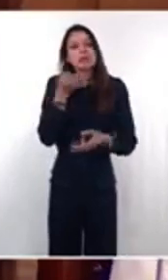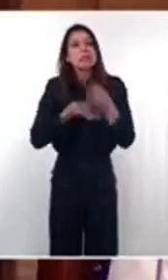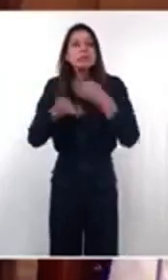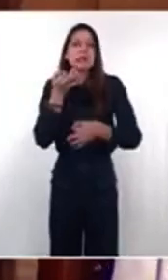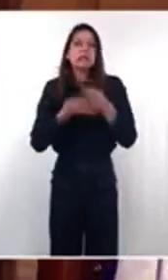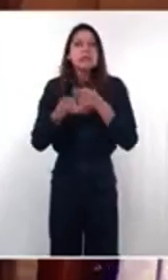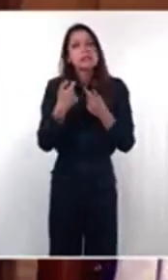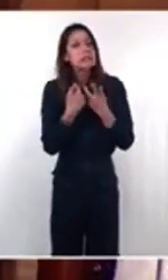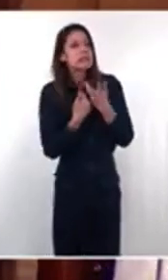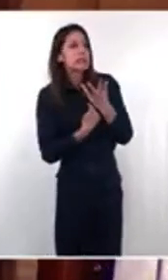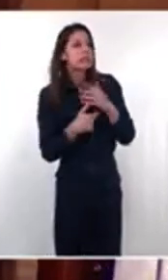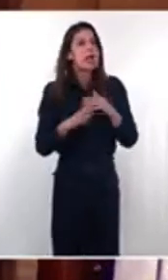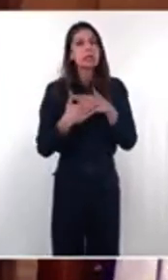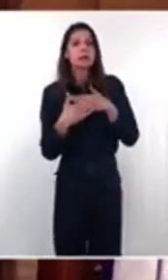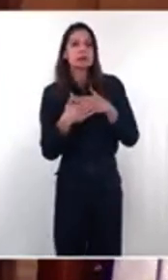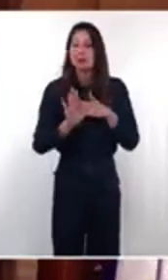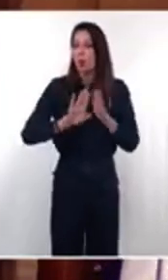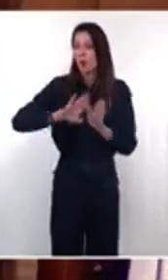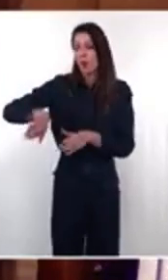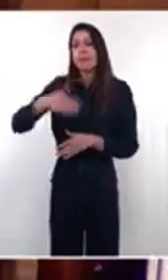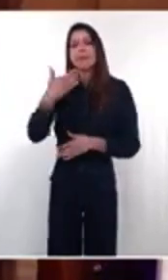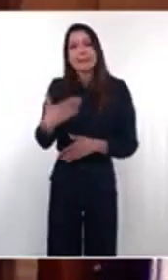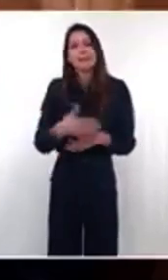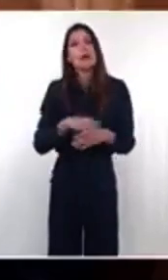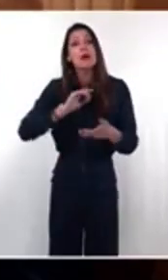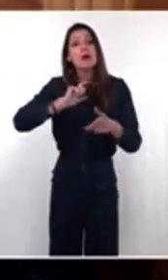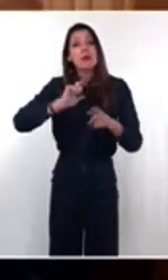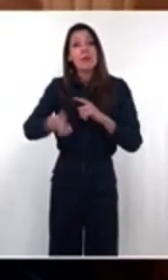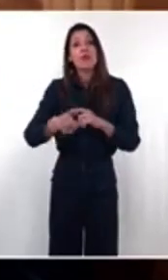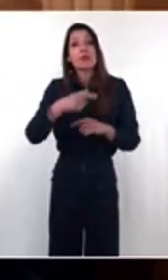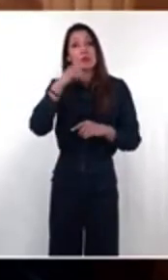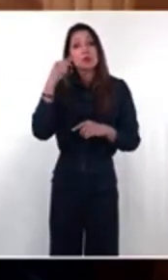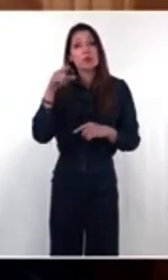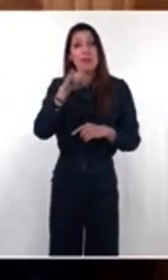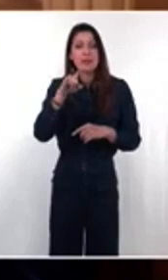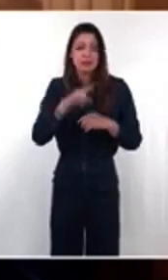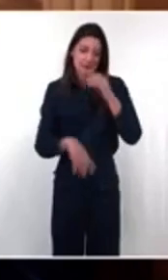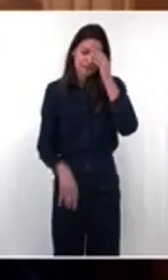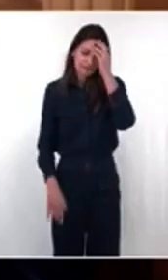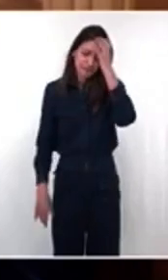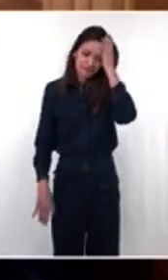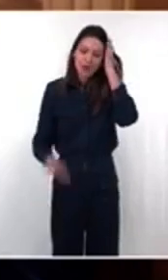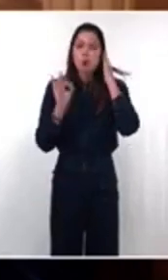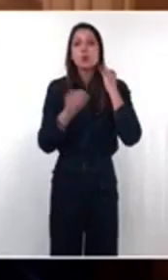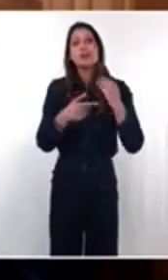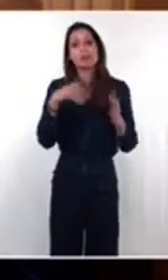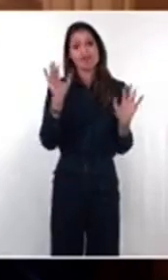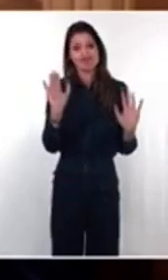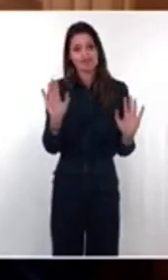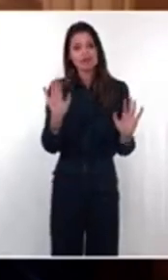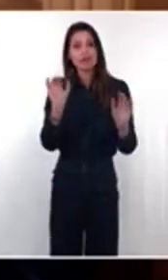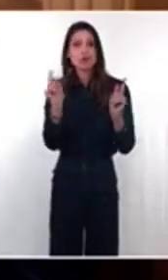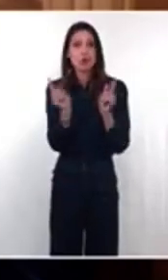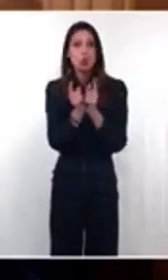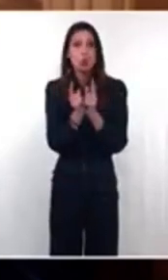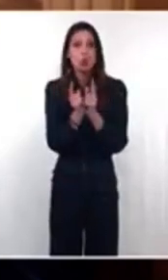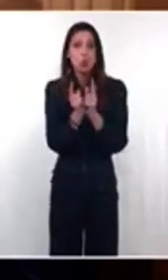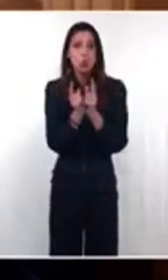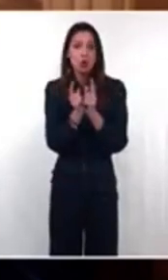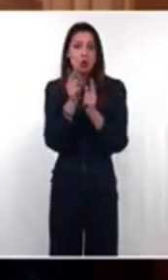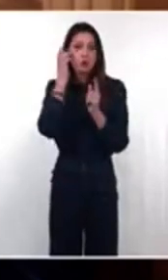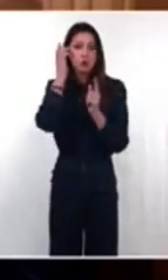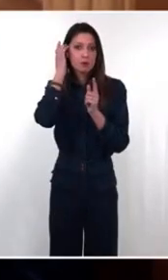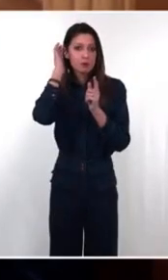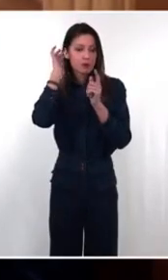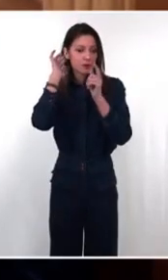La parole à Monsieur Chaban-Delmas. Oui, oui, monsieur le maire, mes chers collègues, juste un mot parce que j'ai du mal à